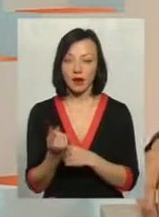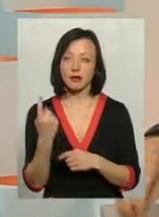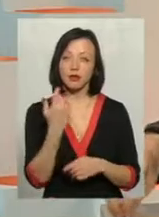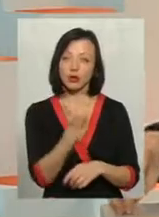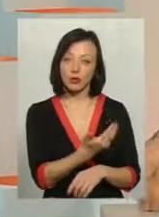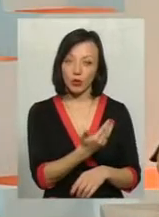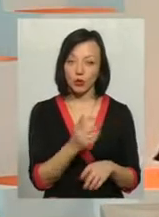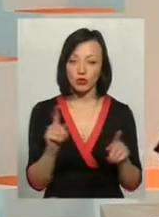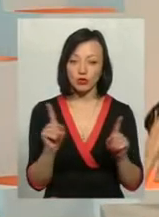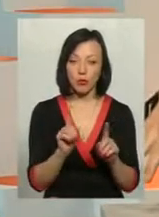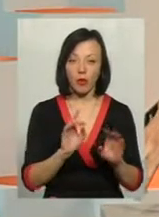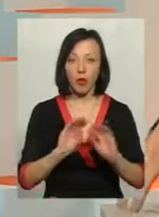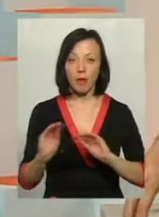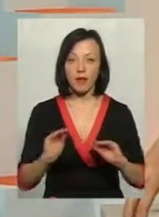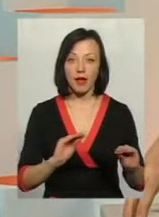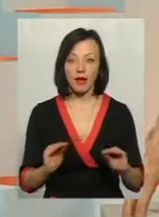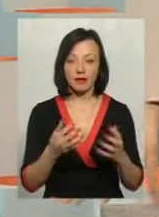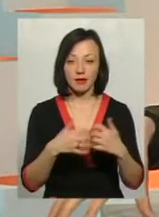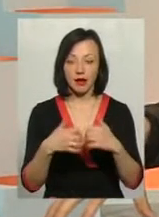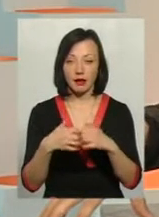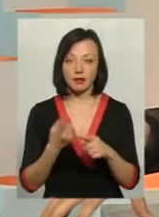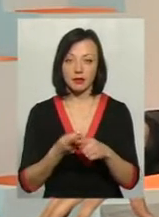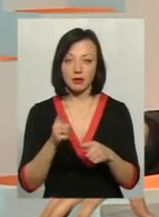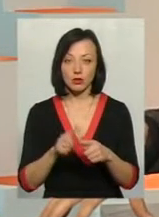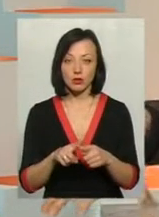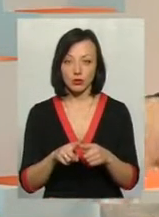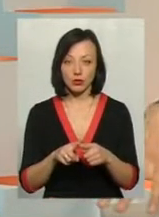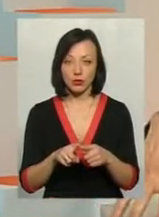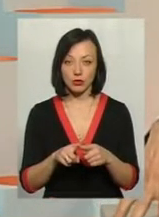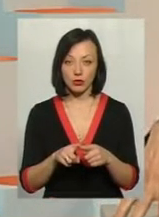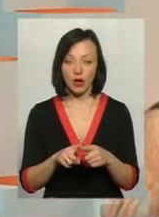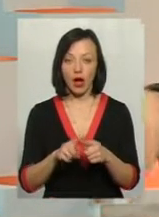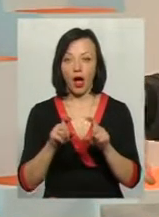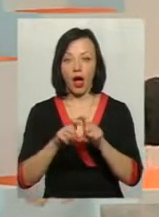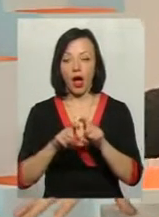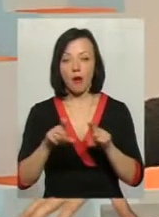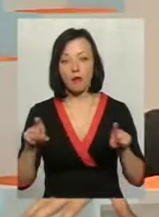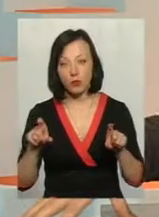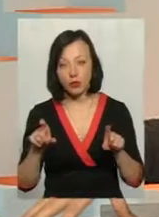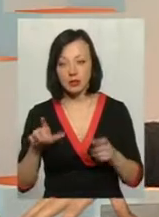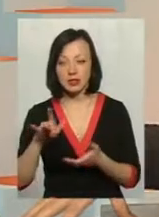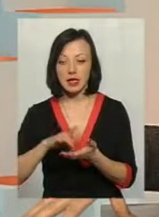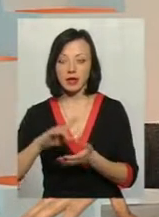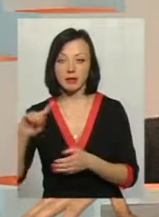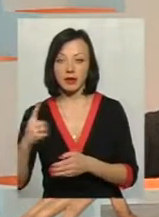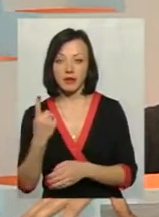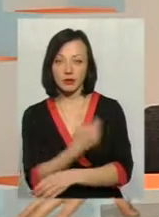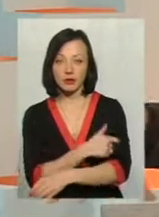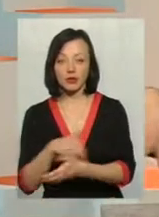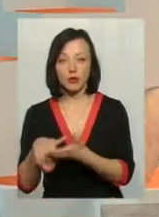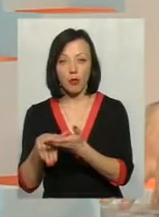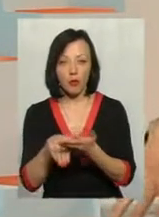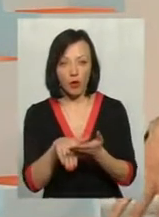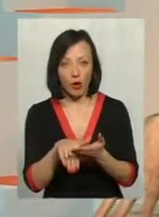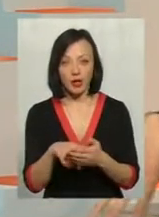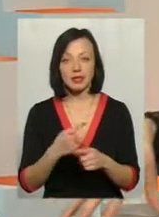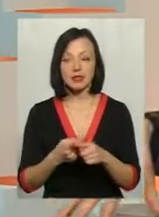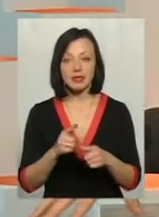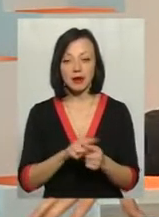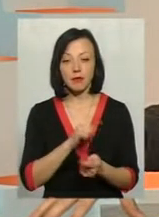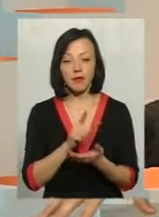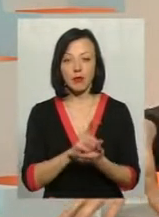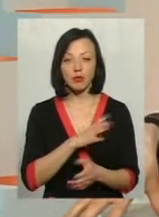сторони, аби обладнати ці амбулаторії або центри первинної медико-санітарної допомоги, це